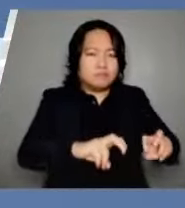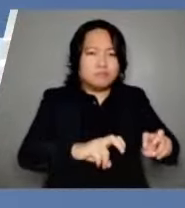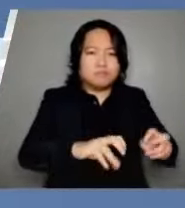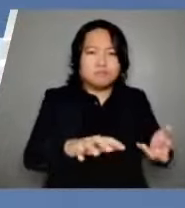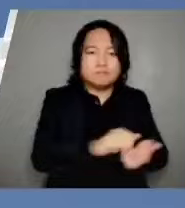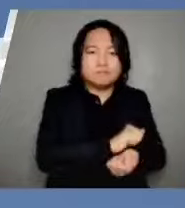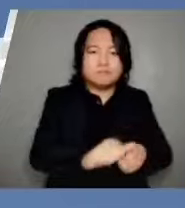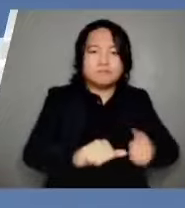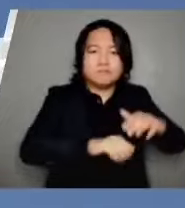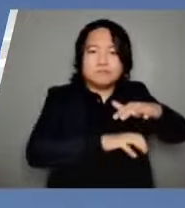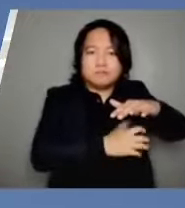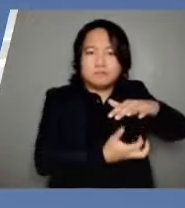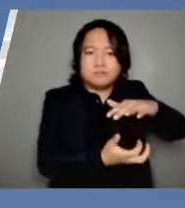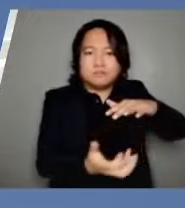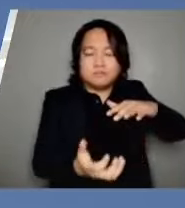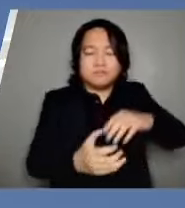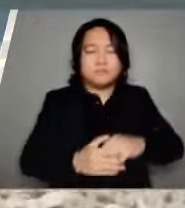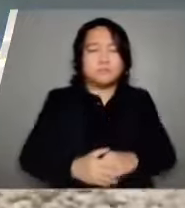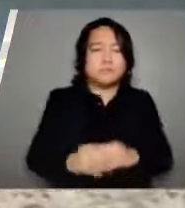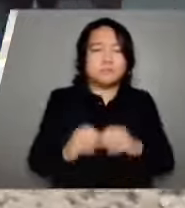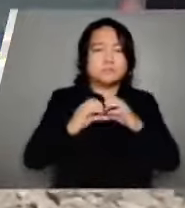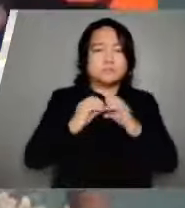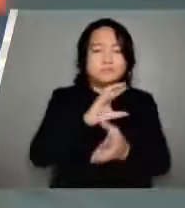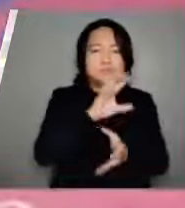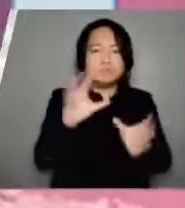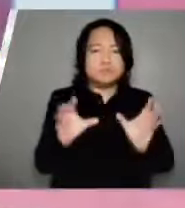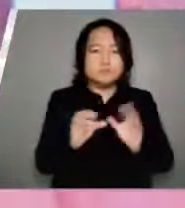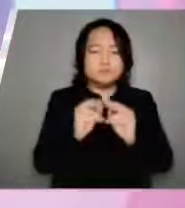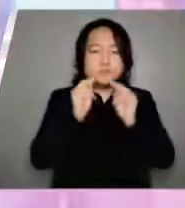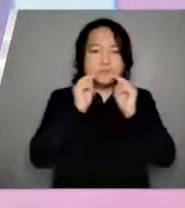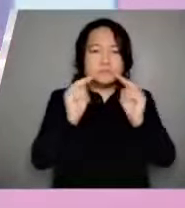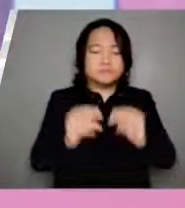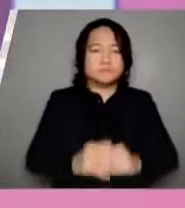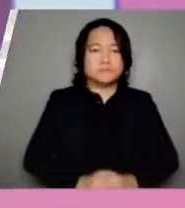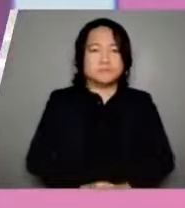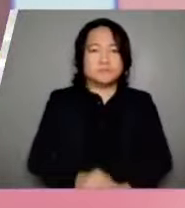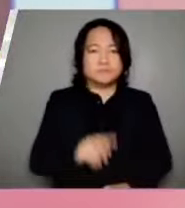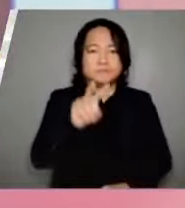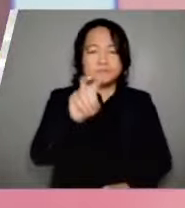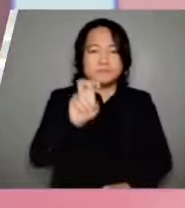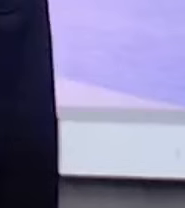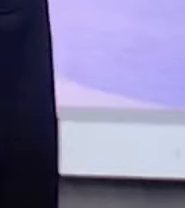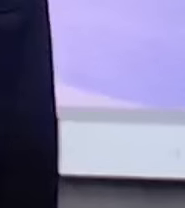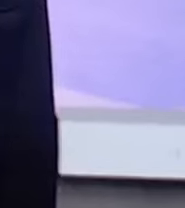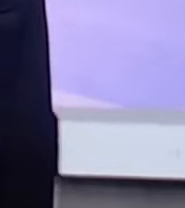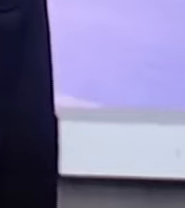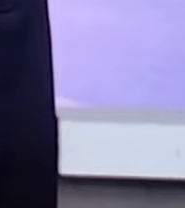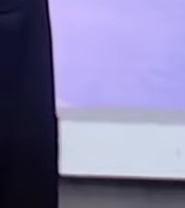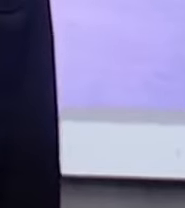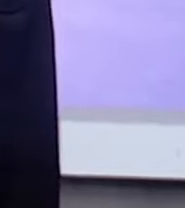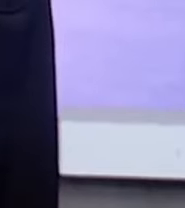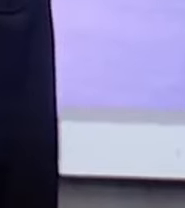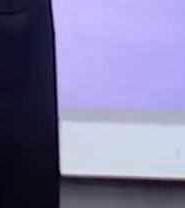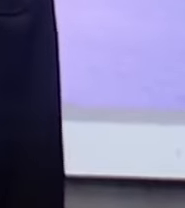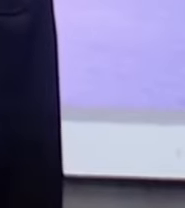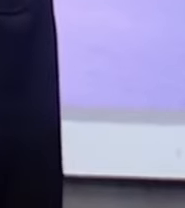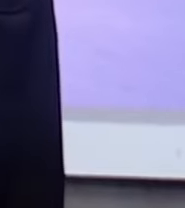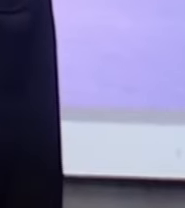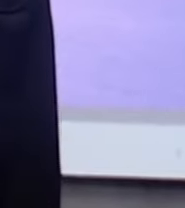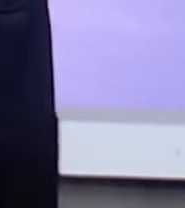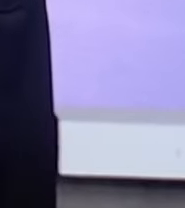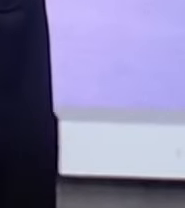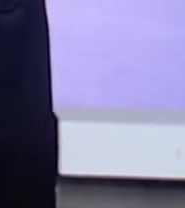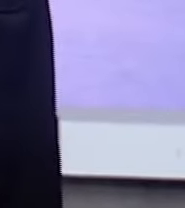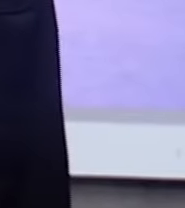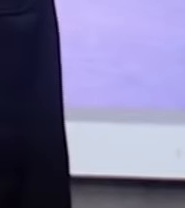GMA Integrated News, JP Soriano ang inyong saksi. Mga kapuso,